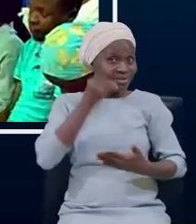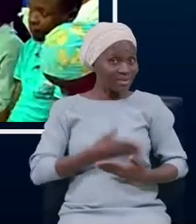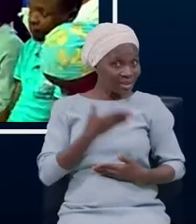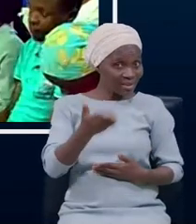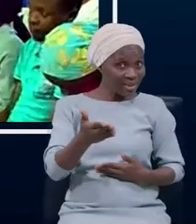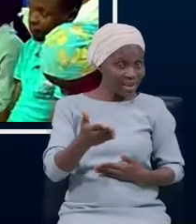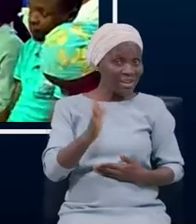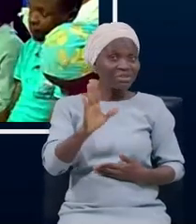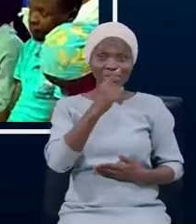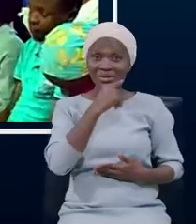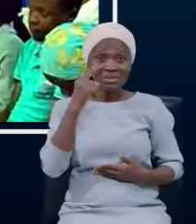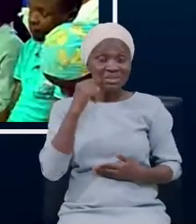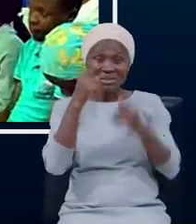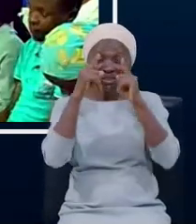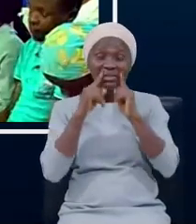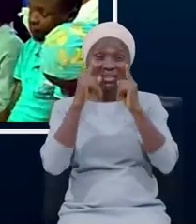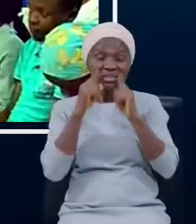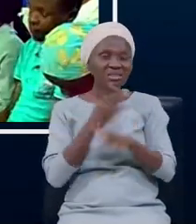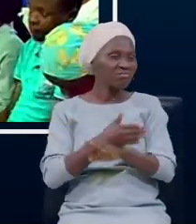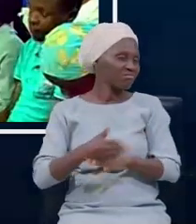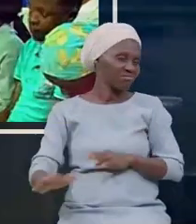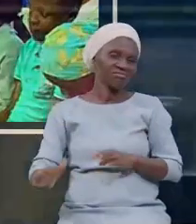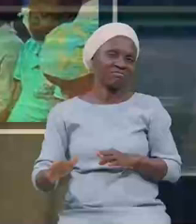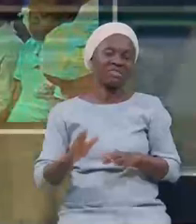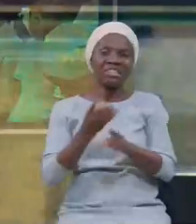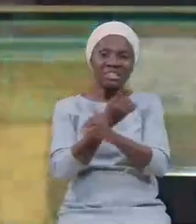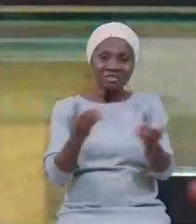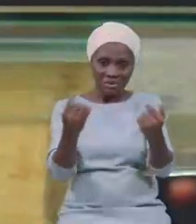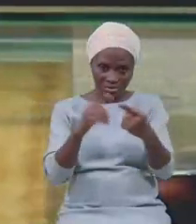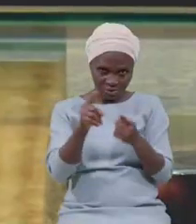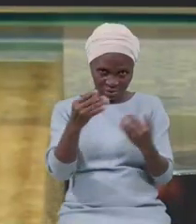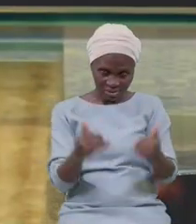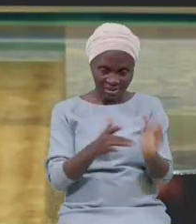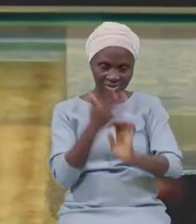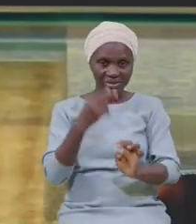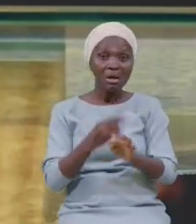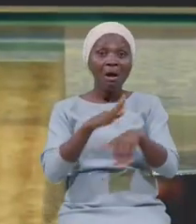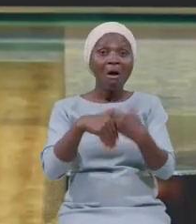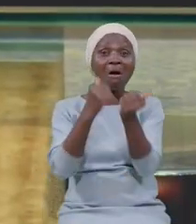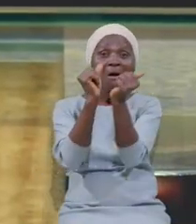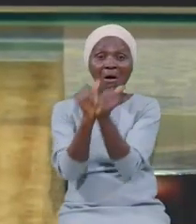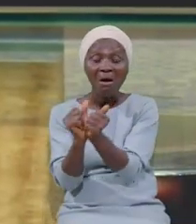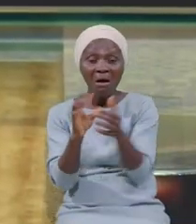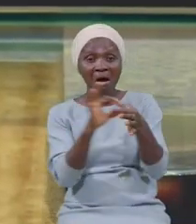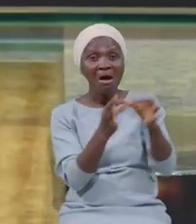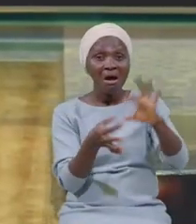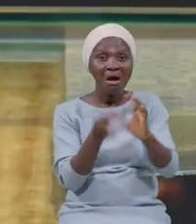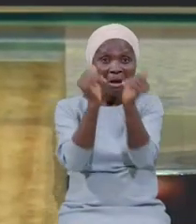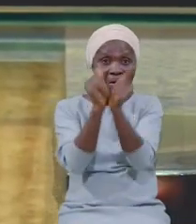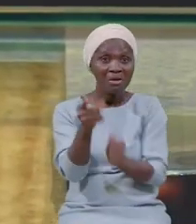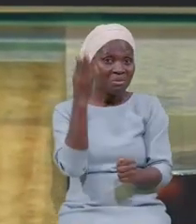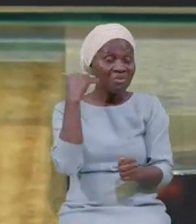larmes, la délivrance est venue. Alors toutes les chaînes qui vous ont lié, le joug sur votre vie,